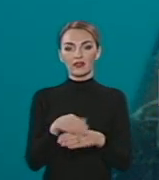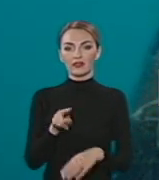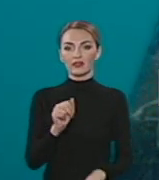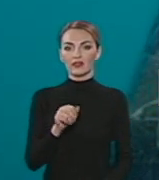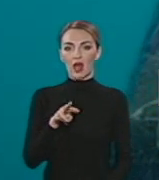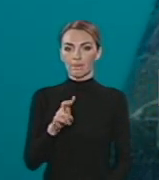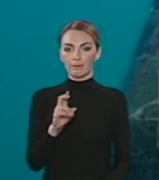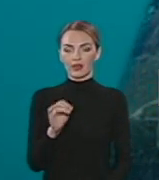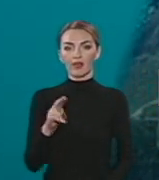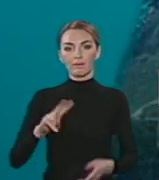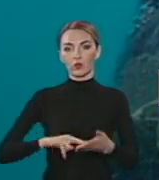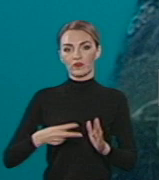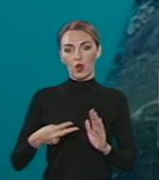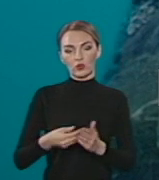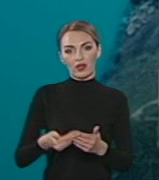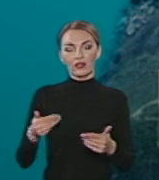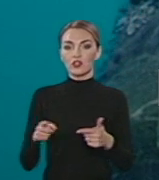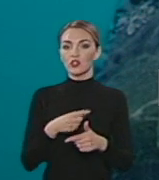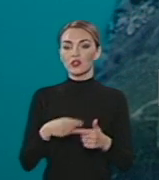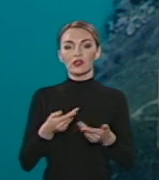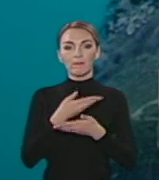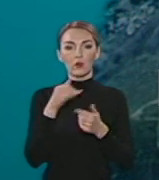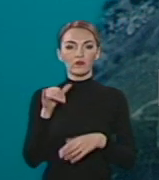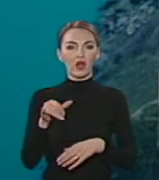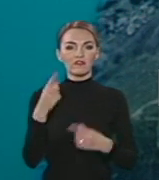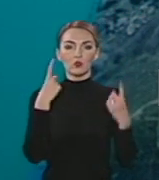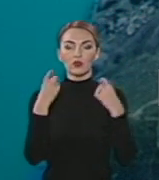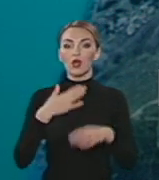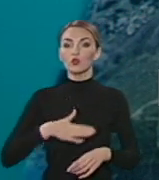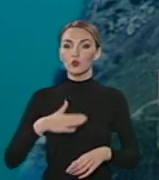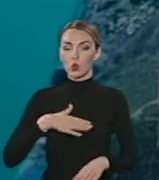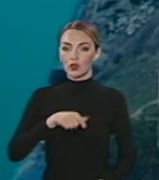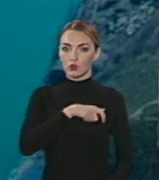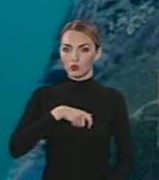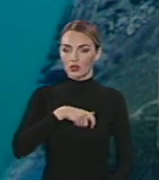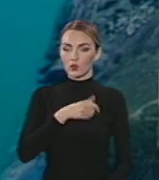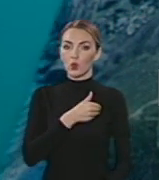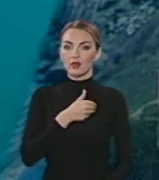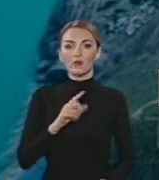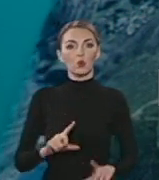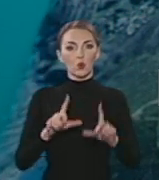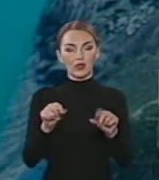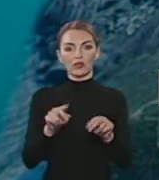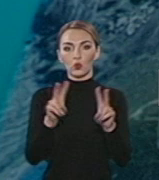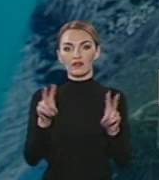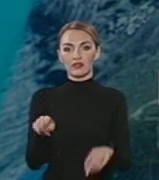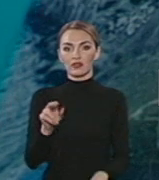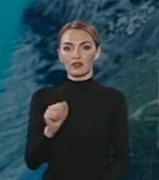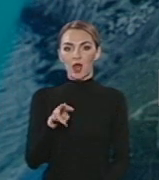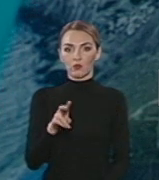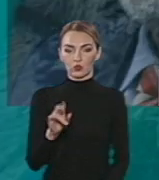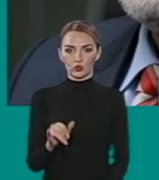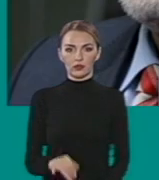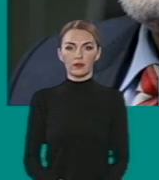як планувалося заздалегідь, і чи немає у вас відомості, для чого депутати хотіли поїхати і подивитися дамбу?